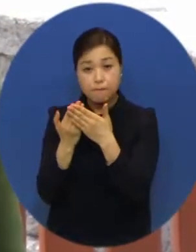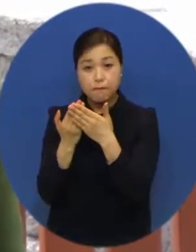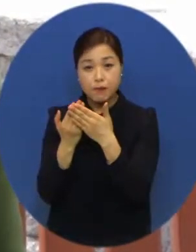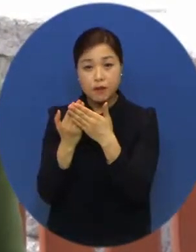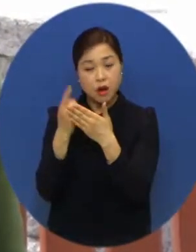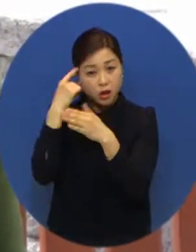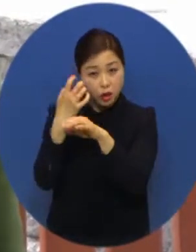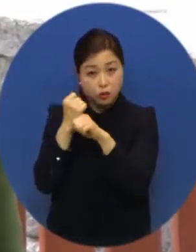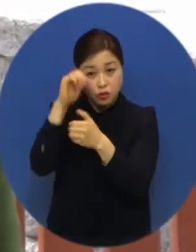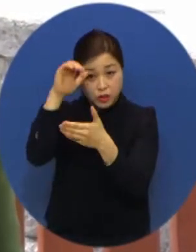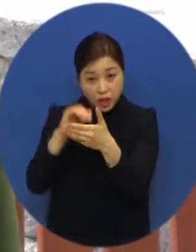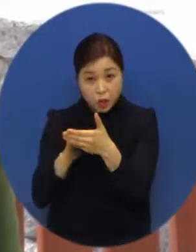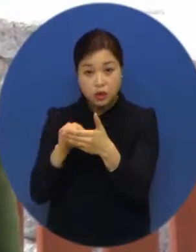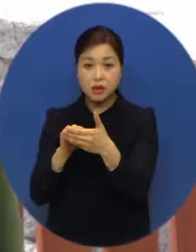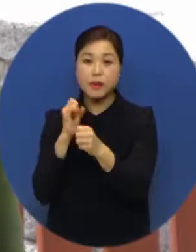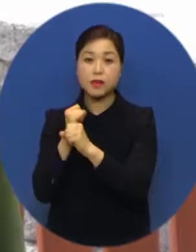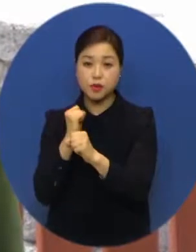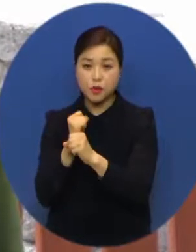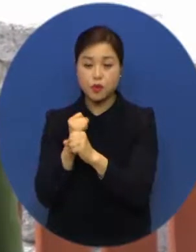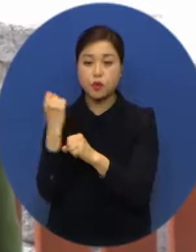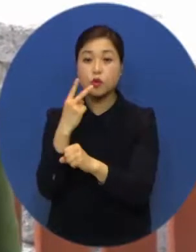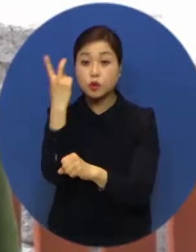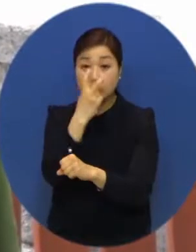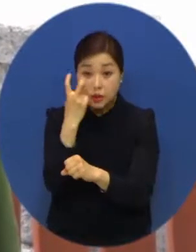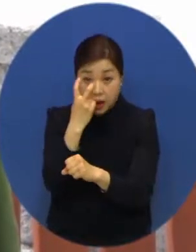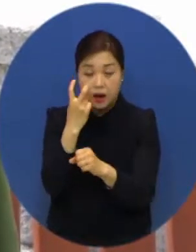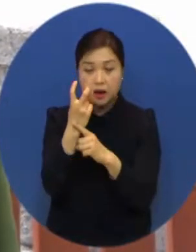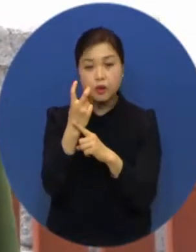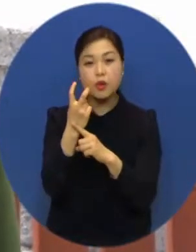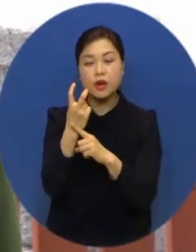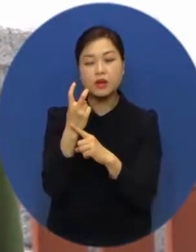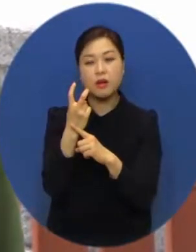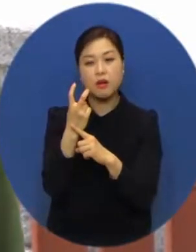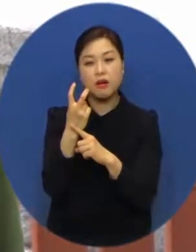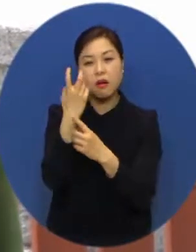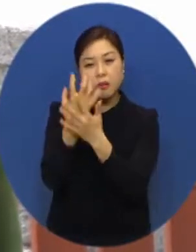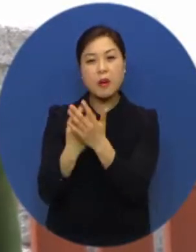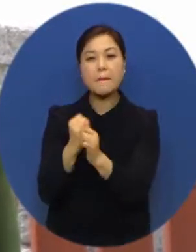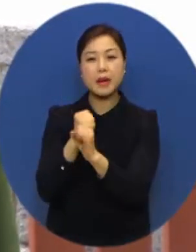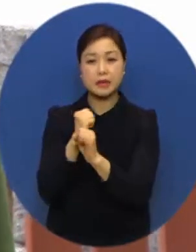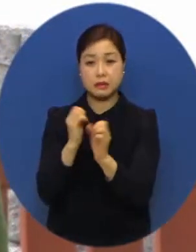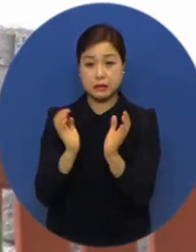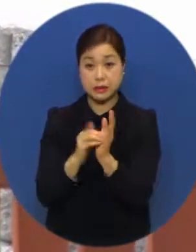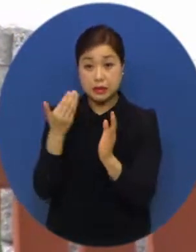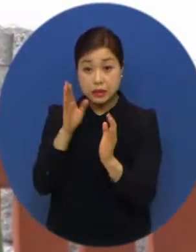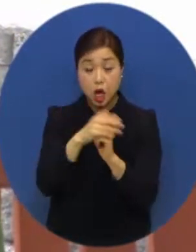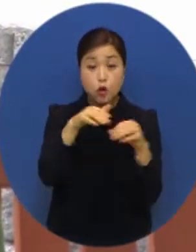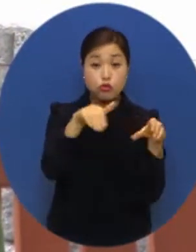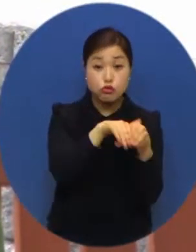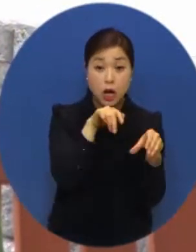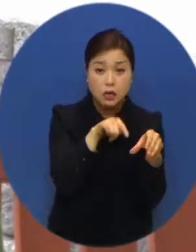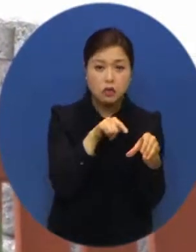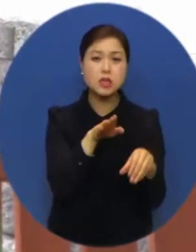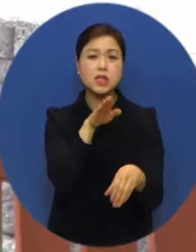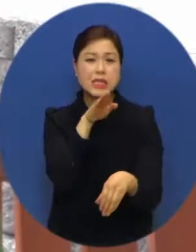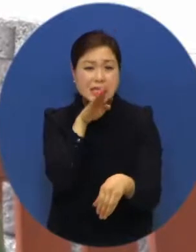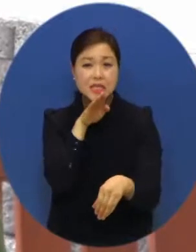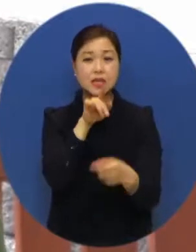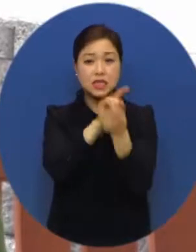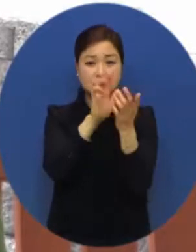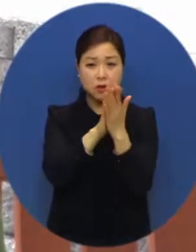내고 조사를 해서 하는데 이 문화 쪽을 연구하다 보니까 현장이 굉장히